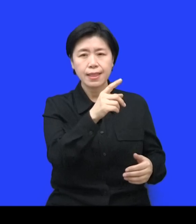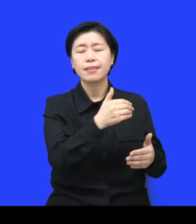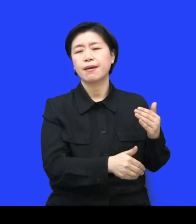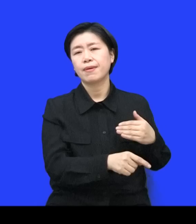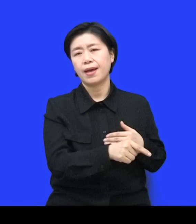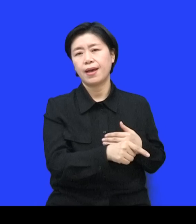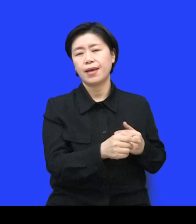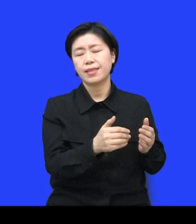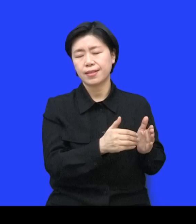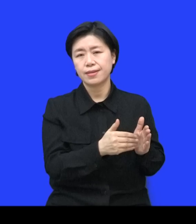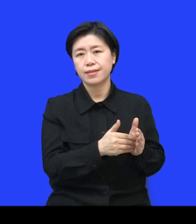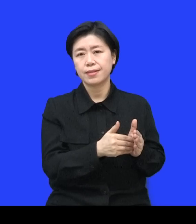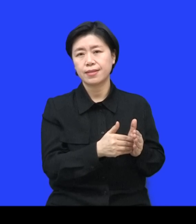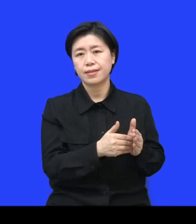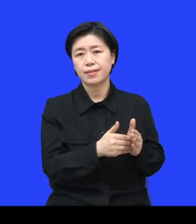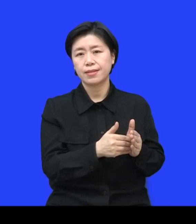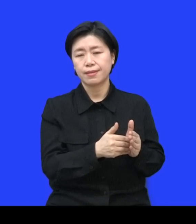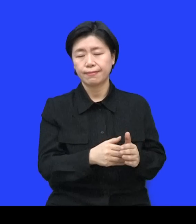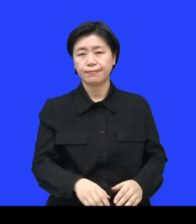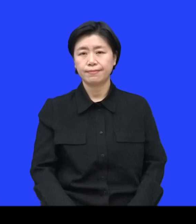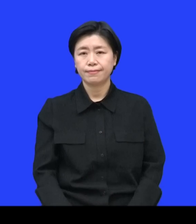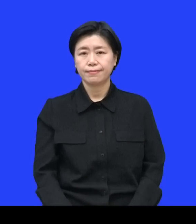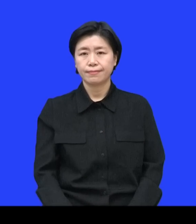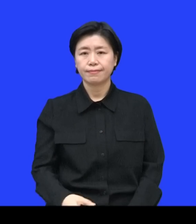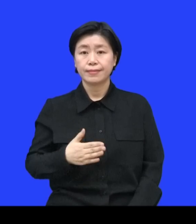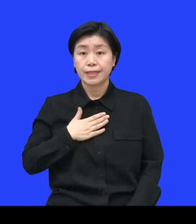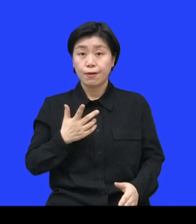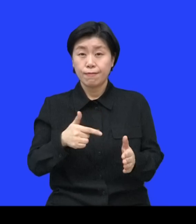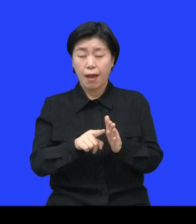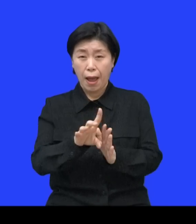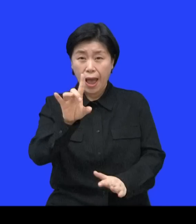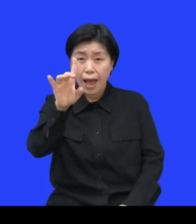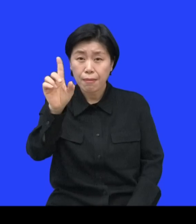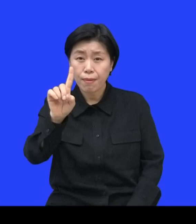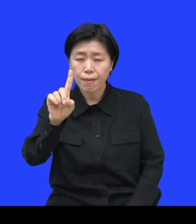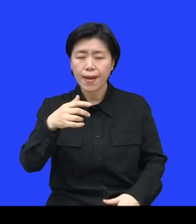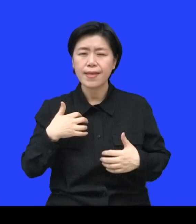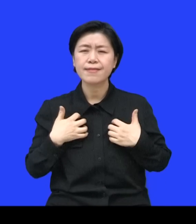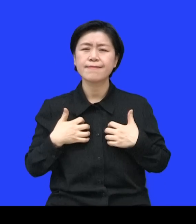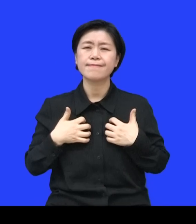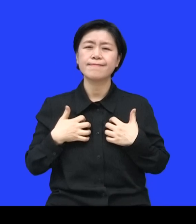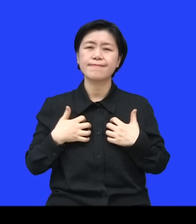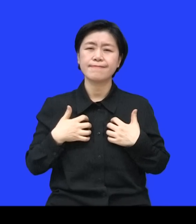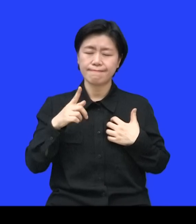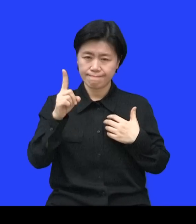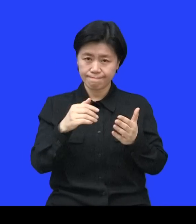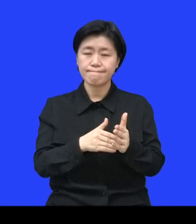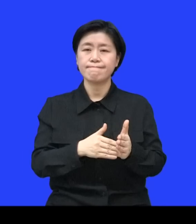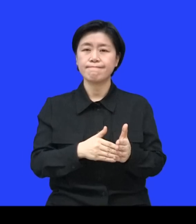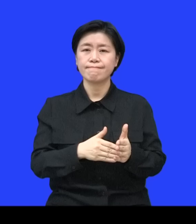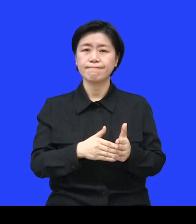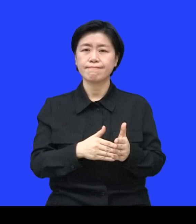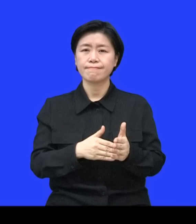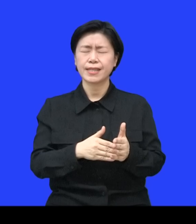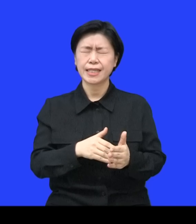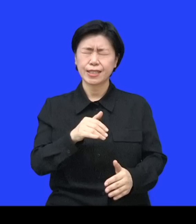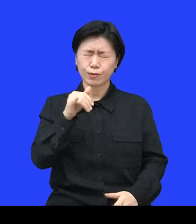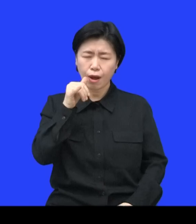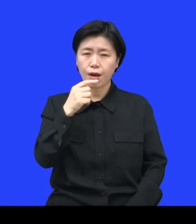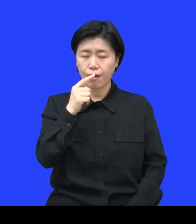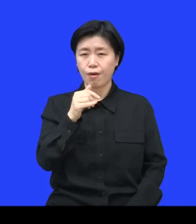어린 시절을 내 유일한 위로는 컴퓨터다. 유일한 위로는 게임이다. 더 간절했네요. 네? 이렇게